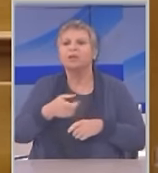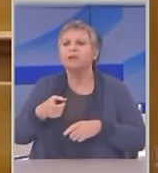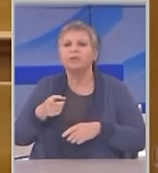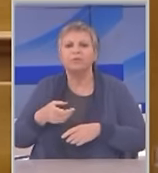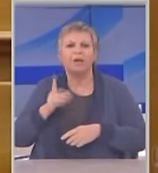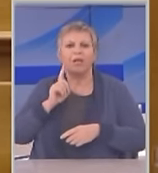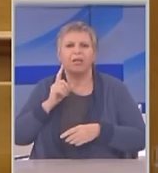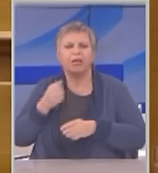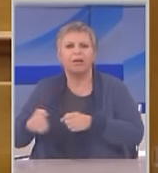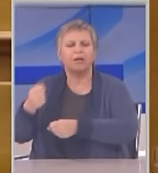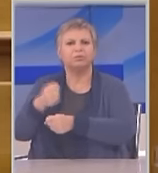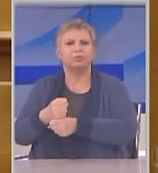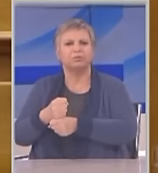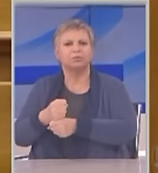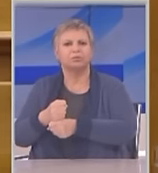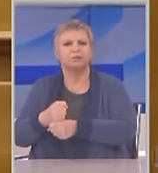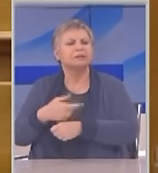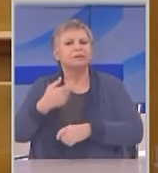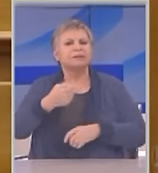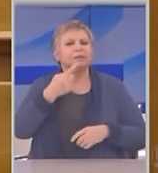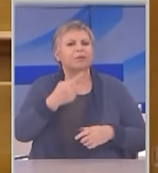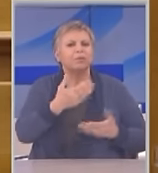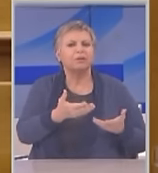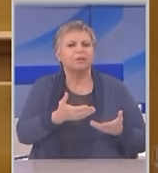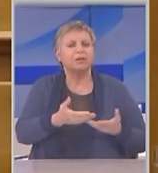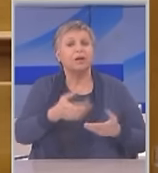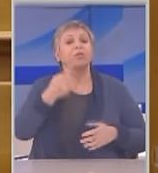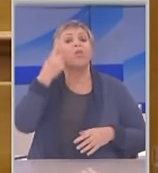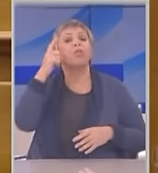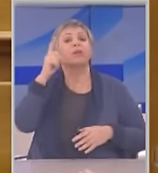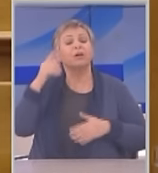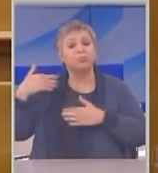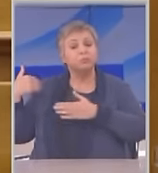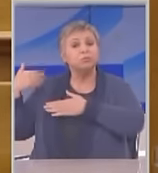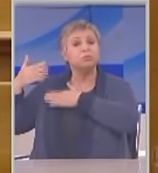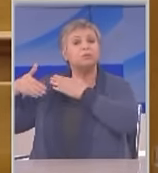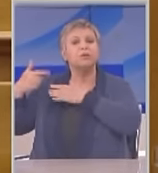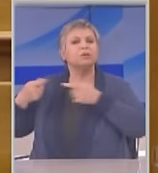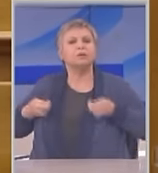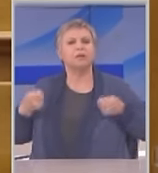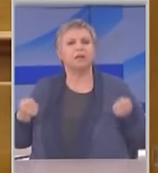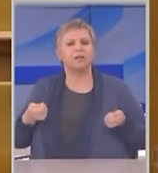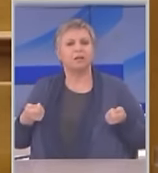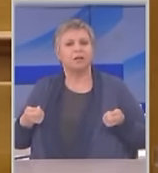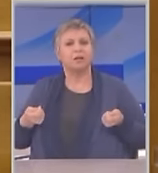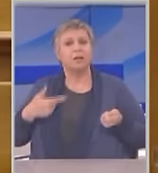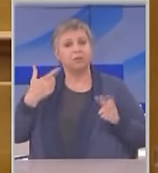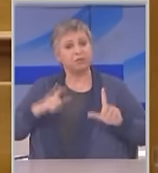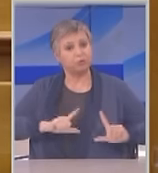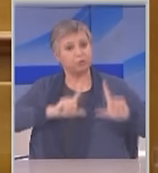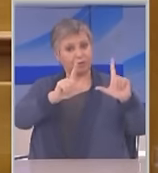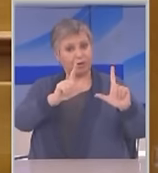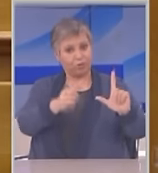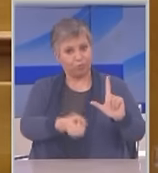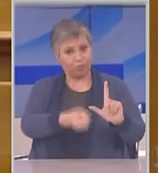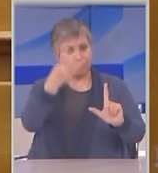ξέρουν ποιοι είστε και τι κάνατε στα κόμματά σας τόσα χρόνια? Ή παριστάνετε τους καινούριους στην πολιτική ζωή